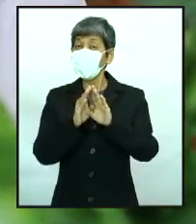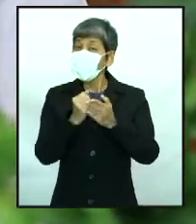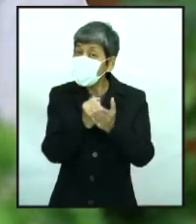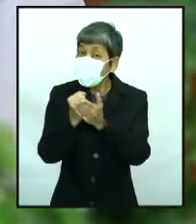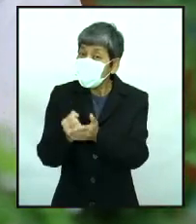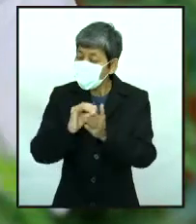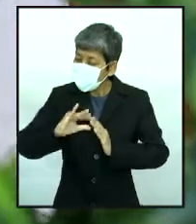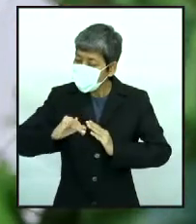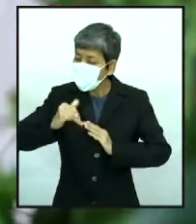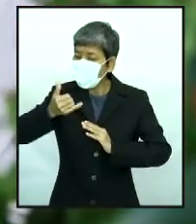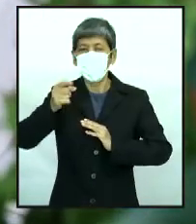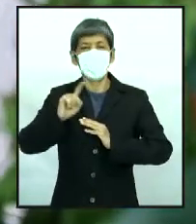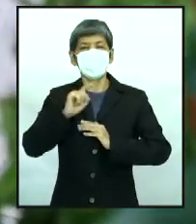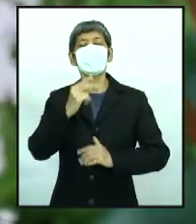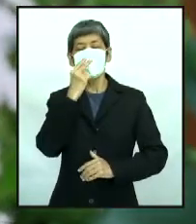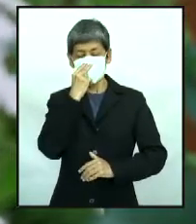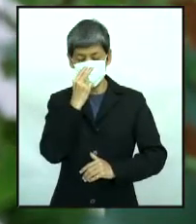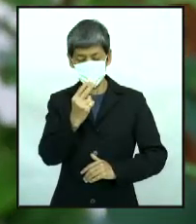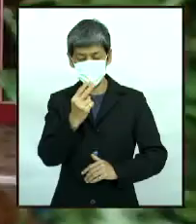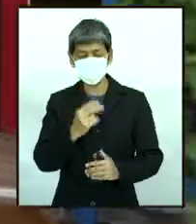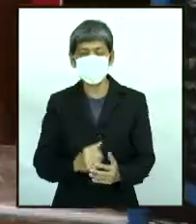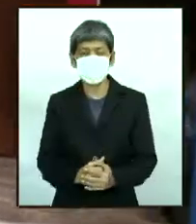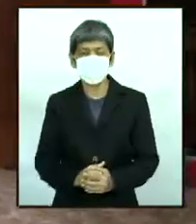ยเหลือเขาอย่างไรบ้างไปติดตามชมกันเลยค่ะ